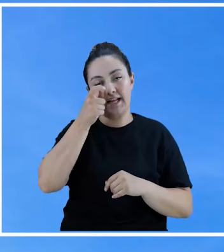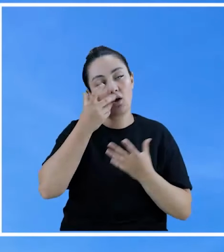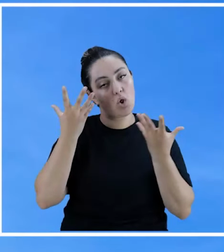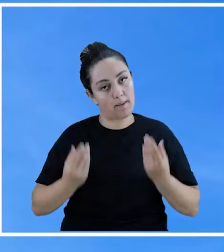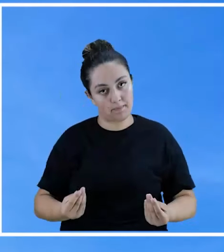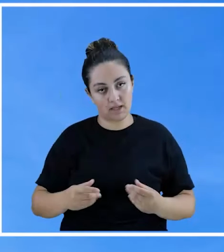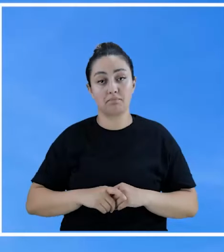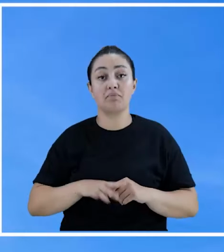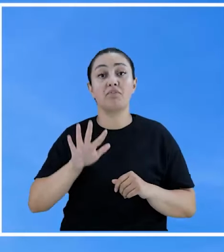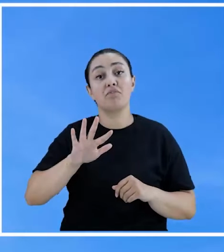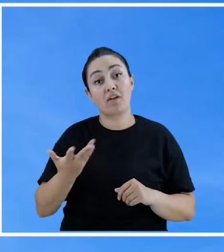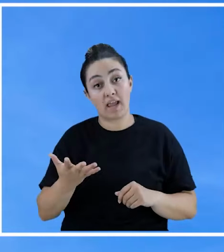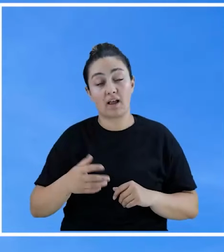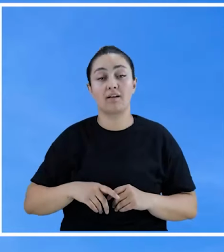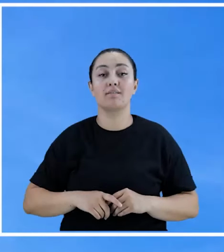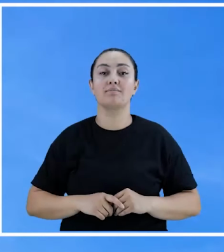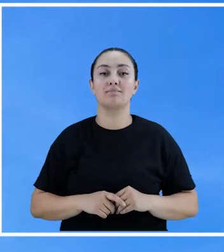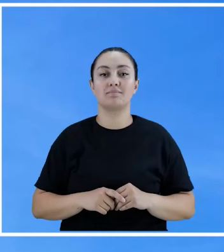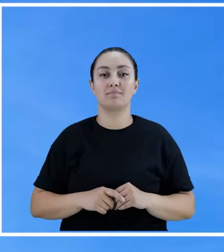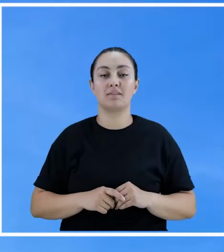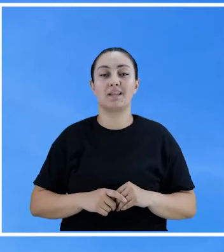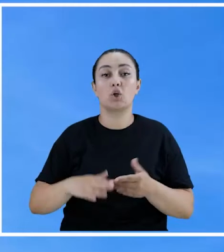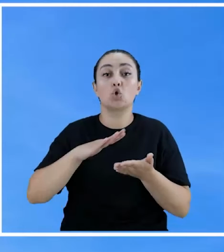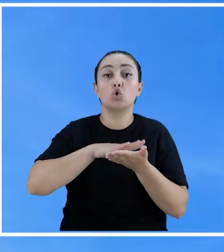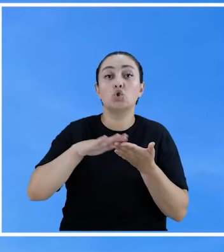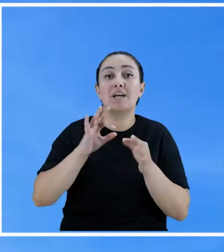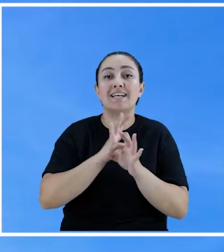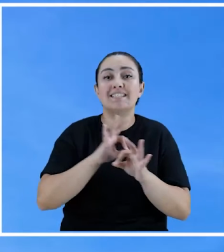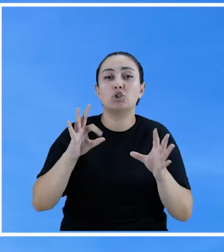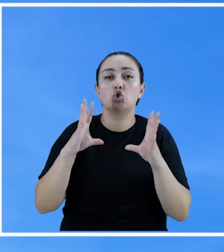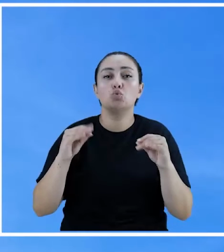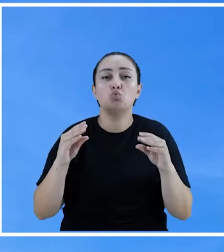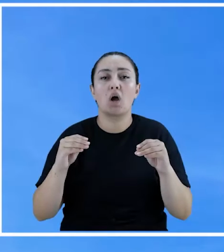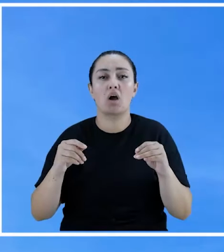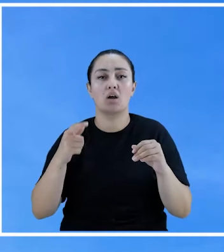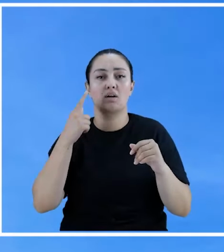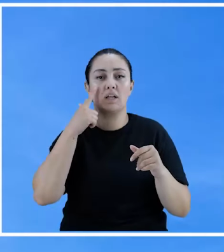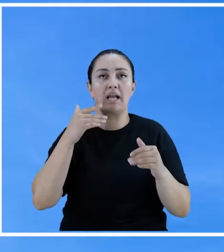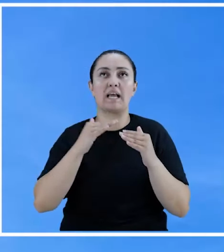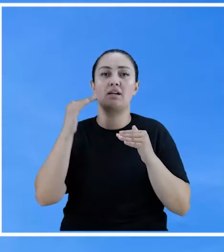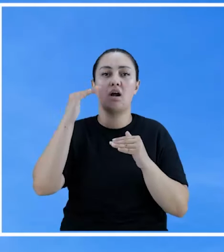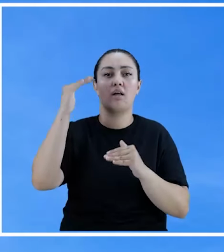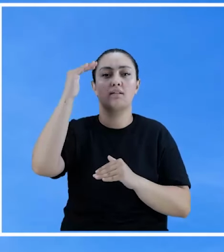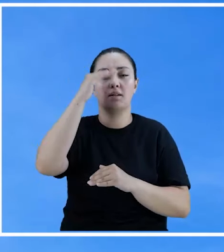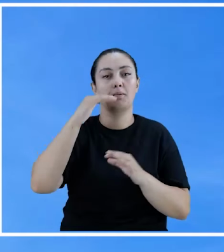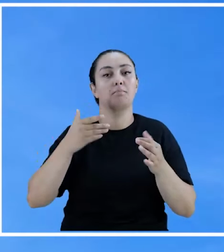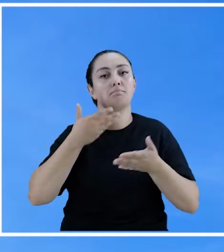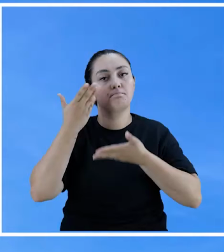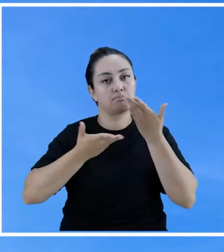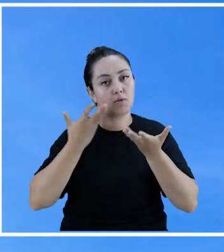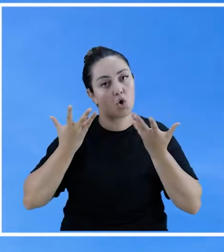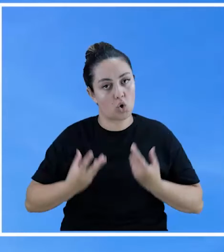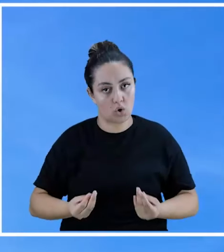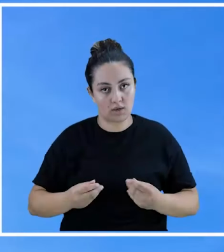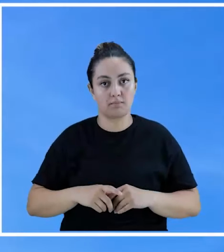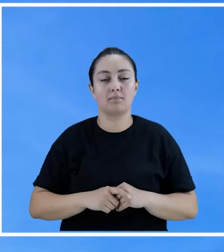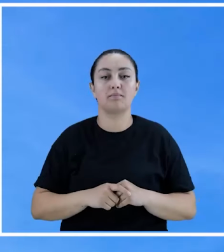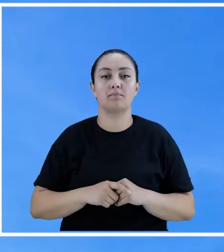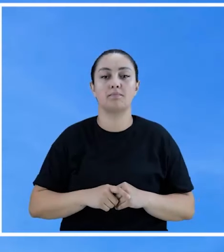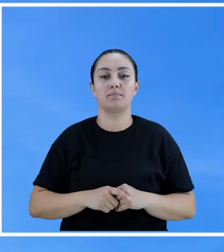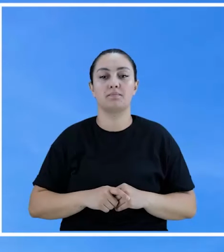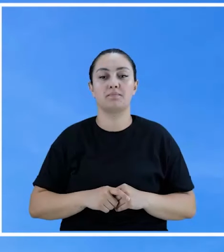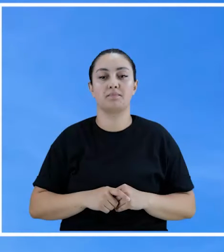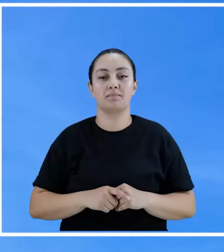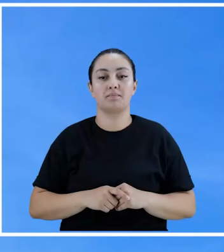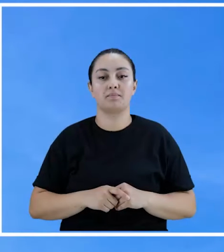dikkat edilebilir. Ya da yumuşak kat düzensizliğinden bahsedebiliriz. Yani yumuşak kat sorunsalından bahsedebiliriz.